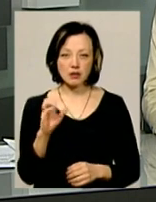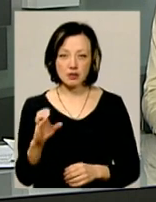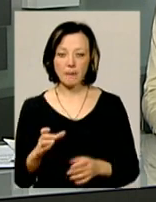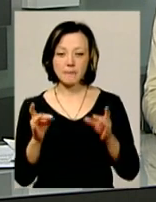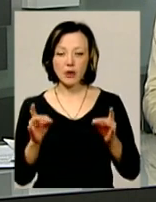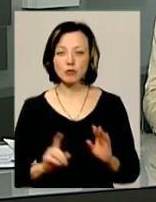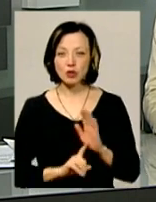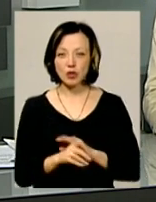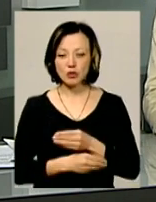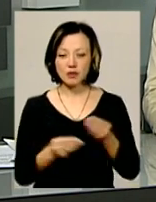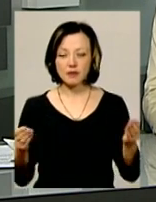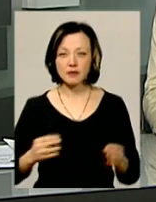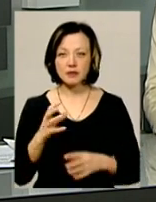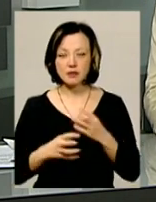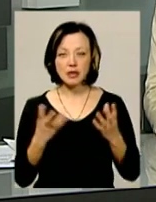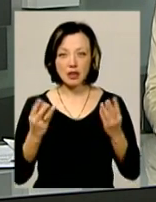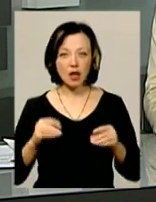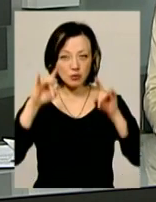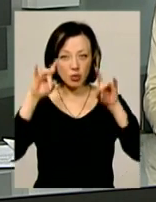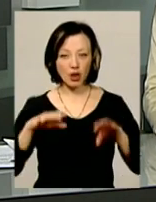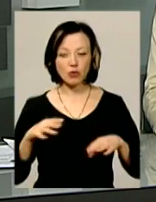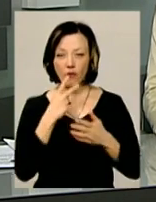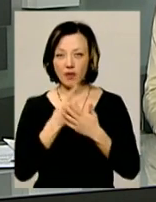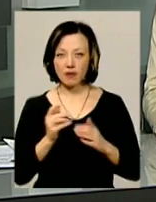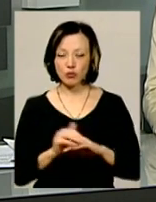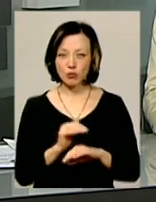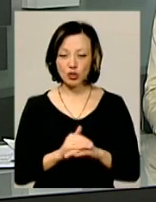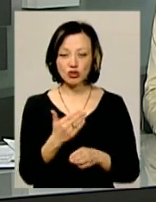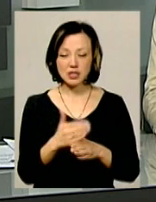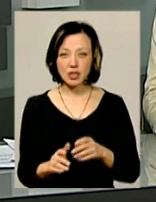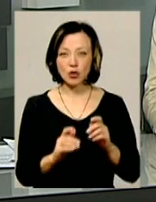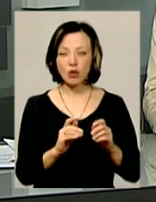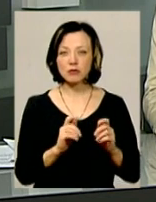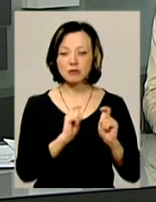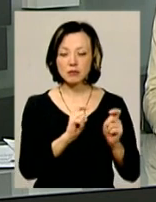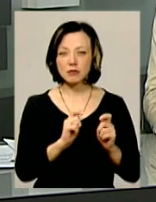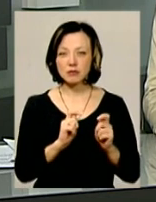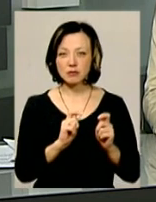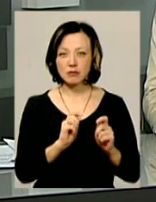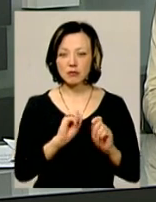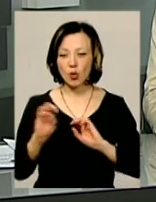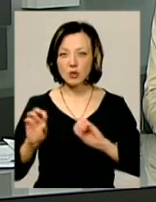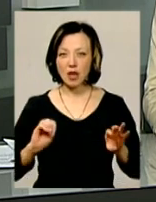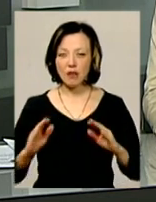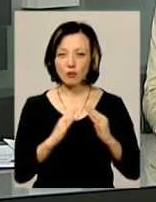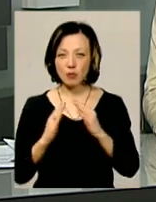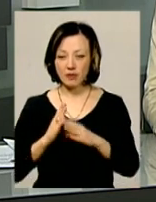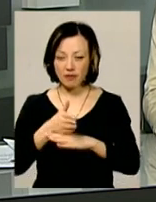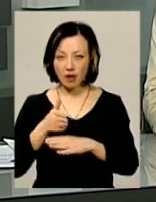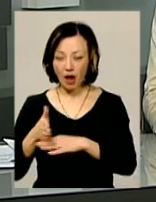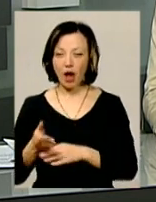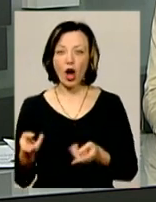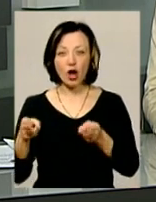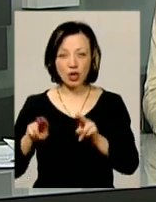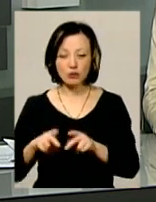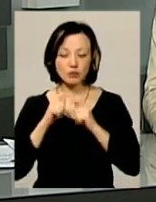роздавати напередодні Всесвітнього дня спонтанного вияву доброти. Частину їх розвезли у домівки, де мешкають ці родини. Решту благодійники